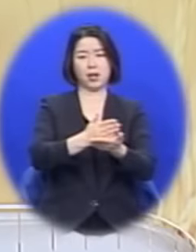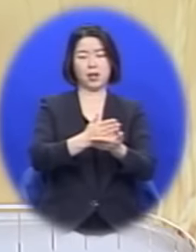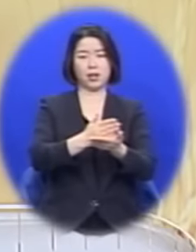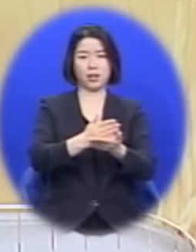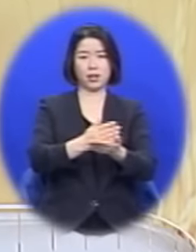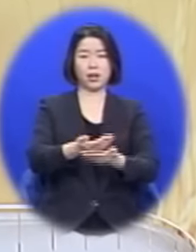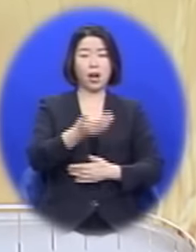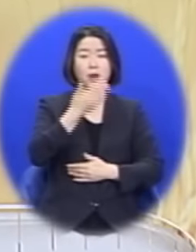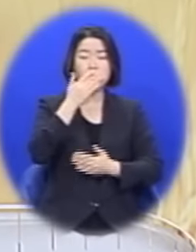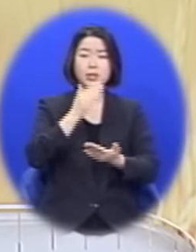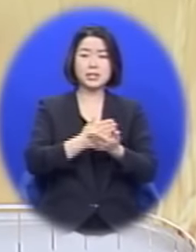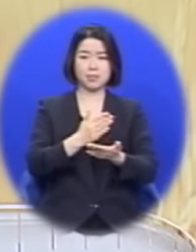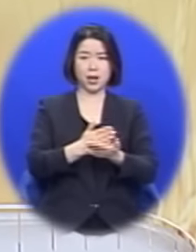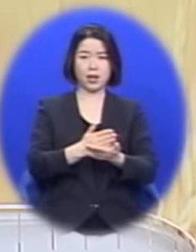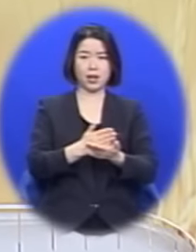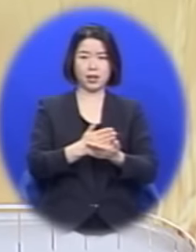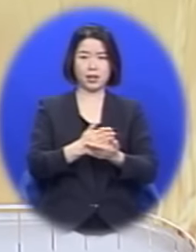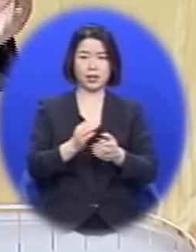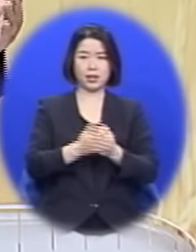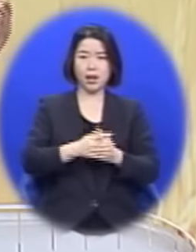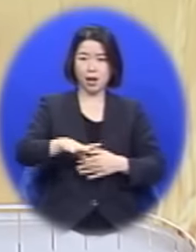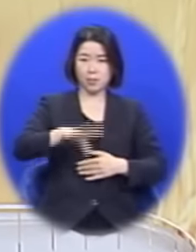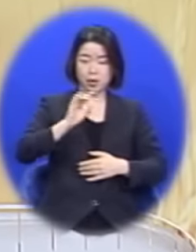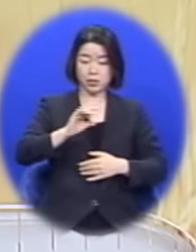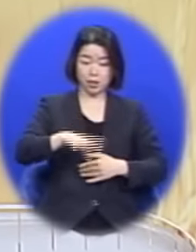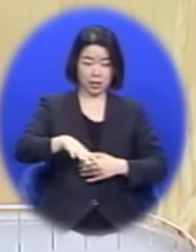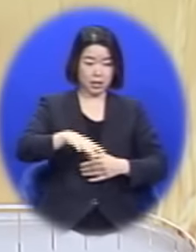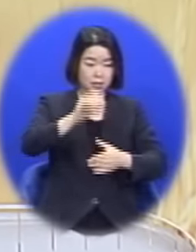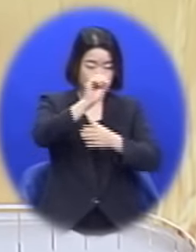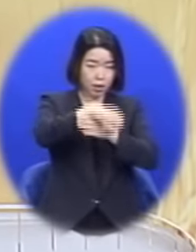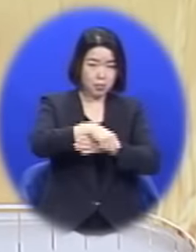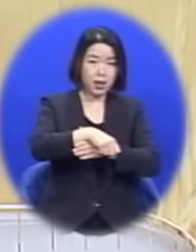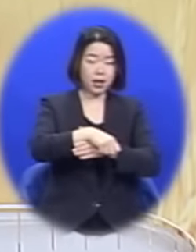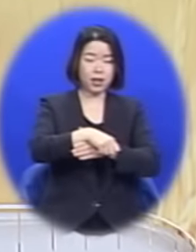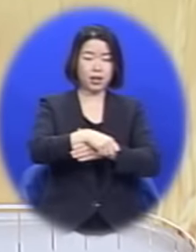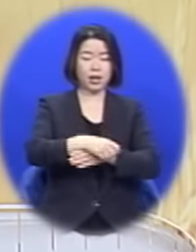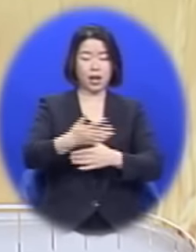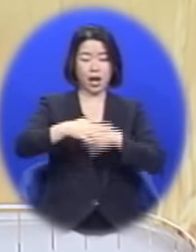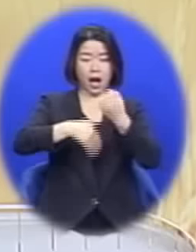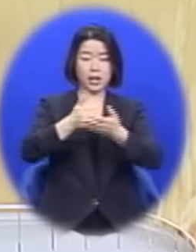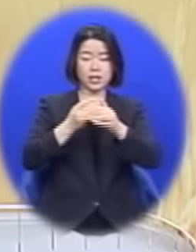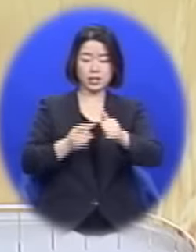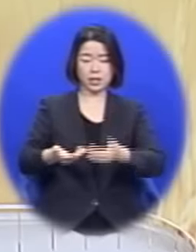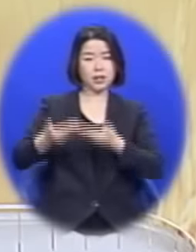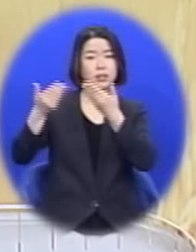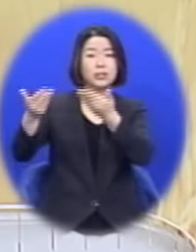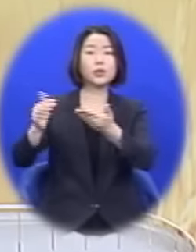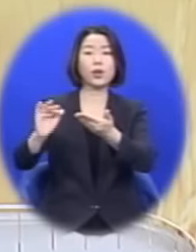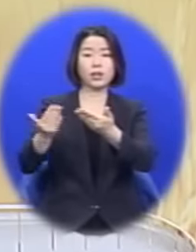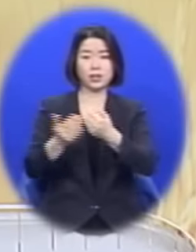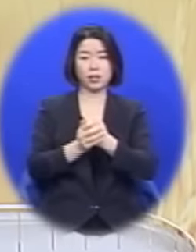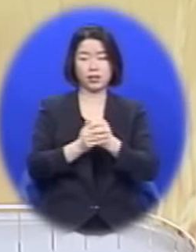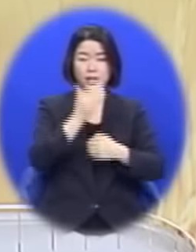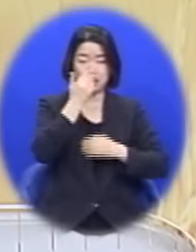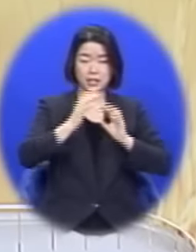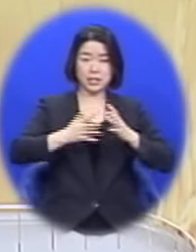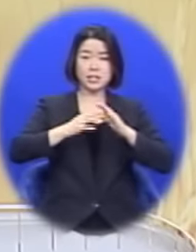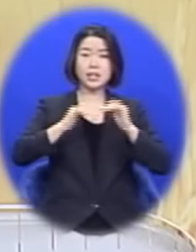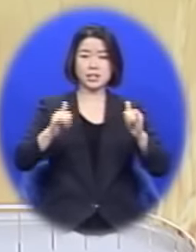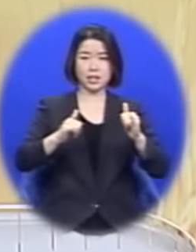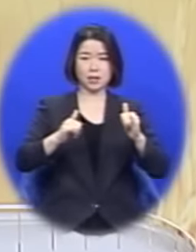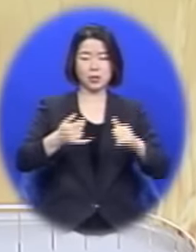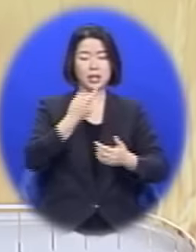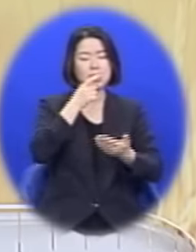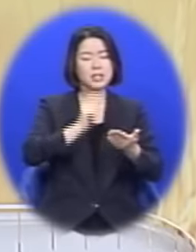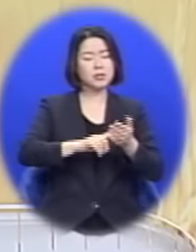먹지 말라는 거예요. 먼저 첫 열매 하나님께 바치라는 거예요. 이스라엘 백성들에게 이 일은 참 쉽지 않았을